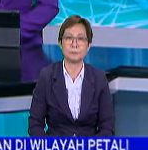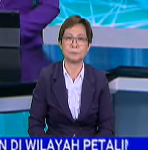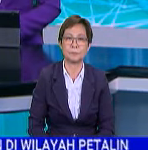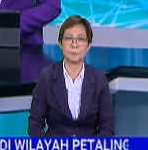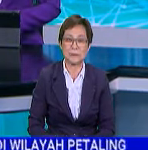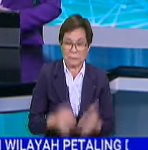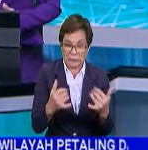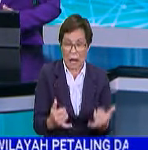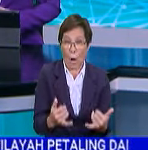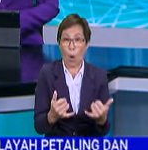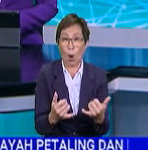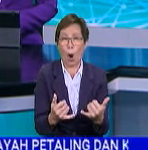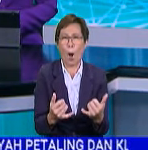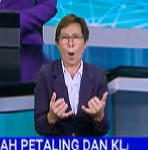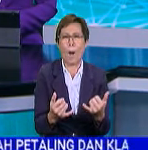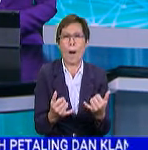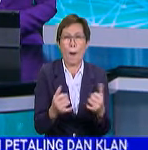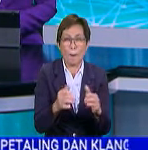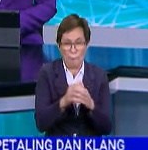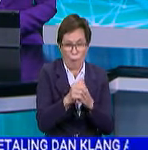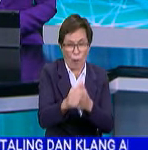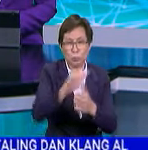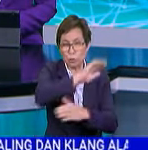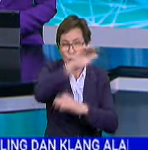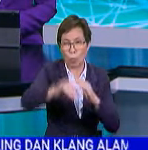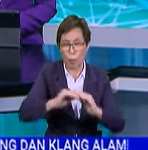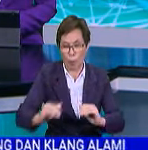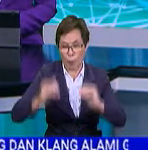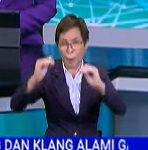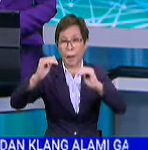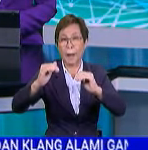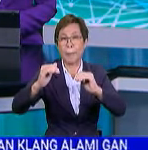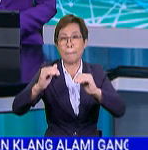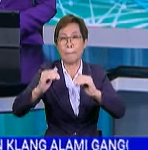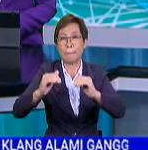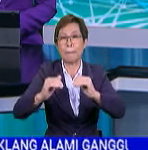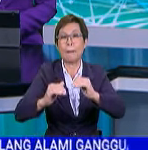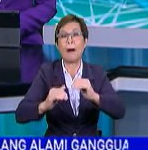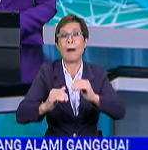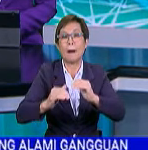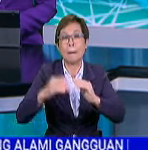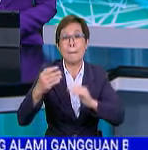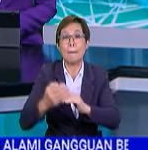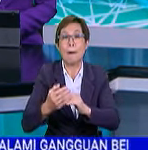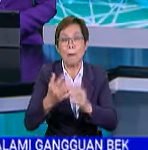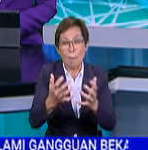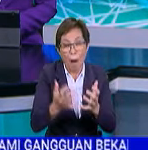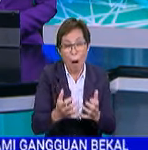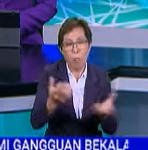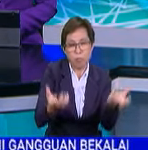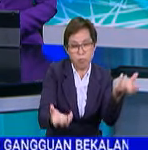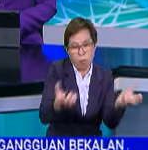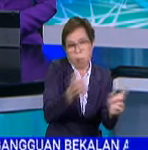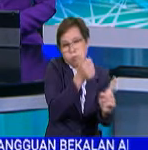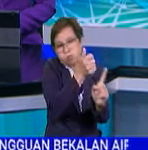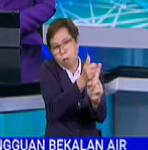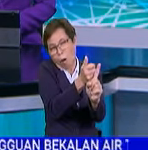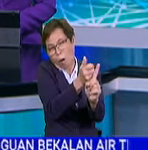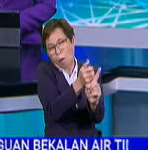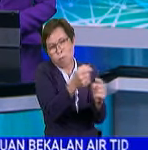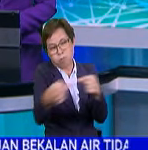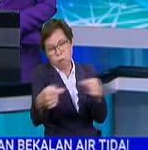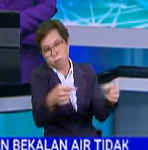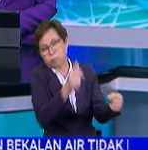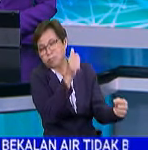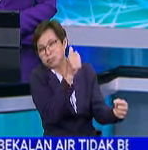Buat masa ini, majoriti kepimpinan di semua peringkat bahagian akar umbi mahu Barisan Nasional BN bertanding sendiri. Bagaimanapun,